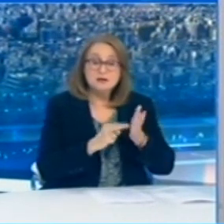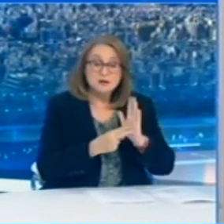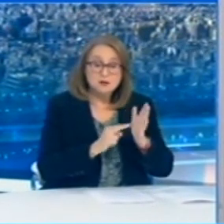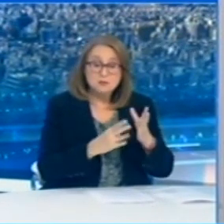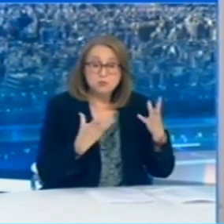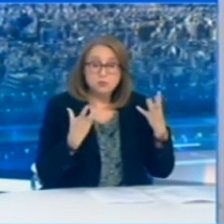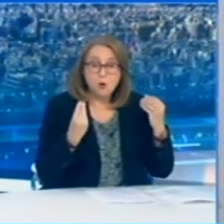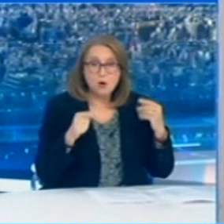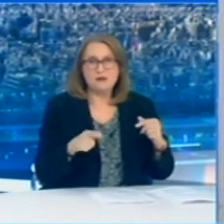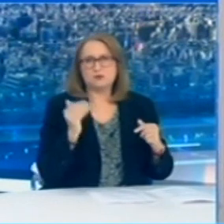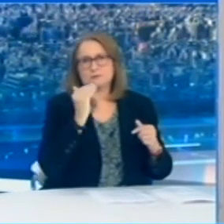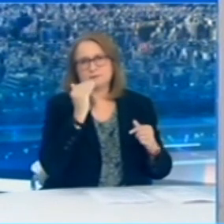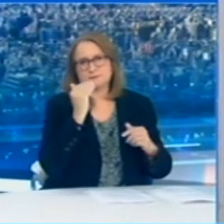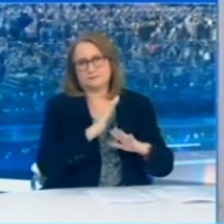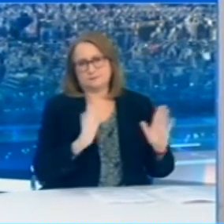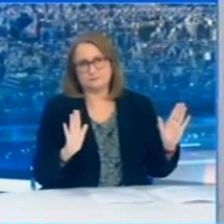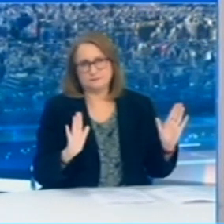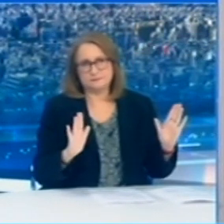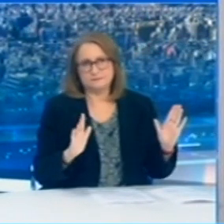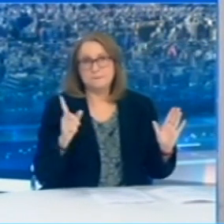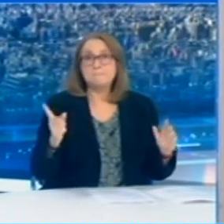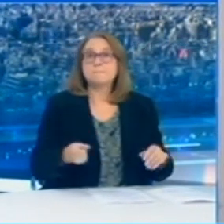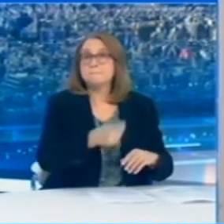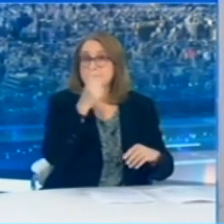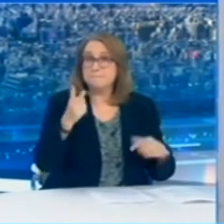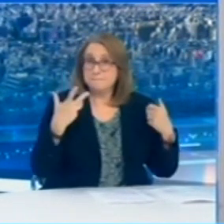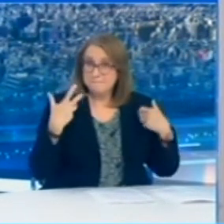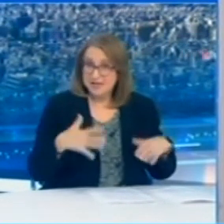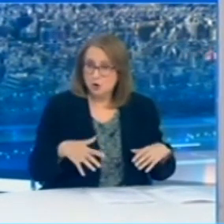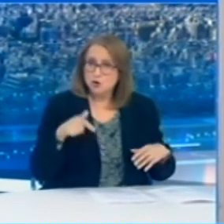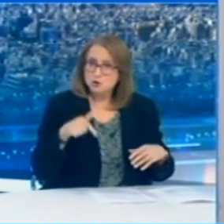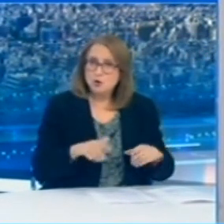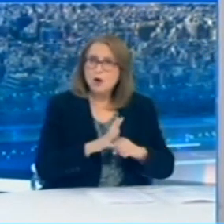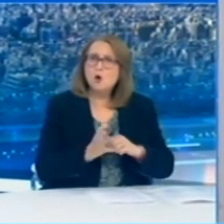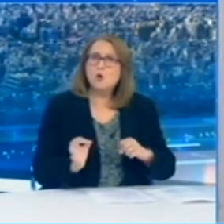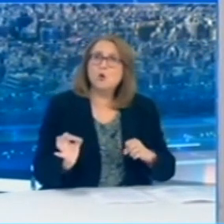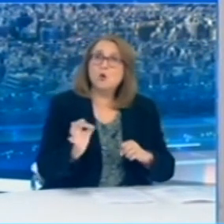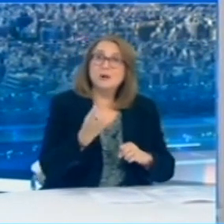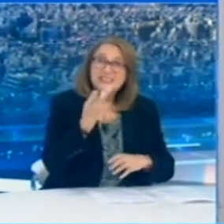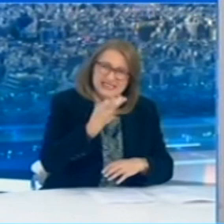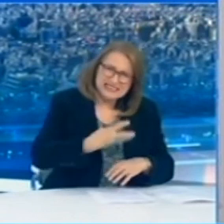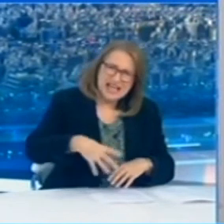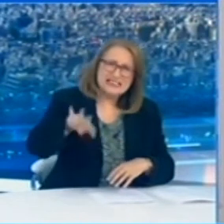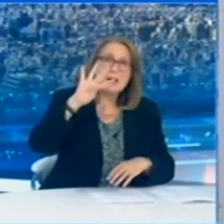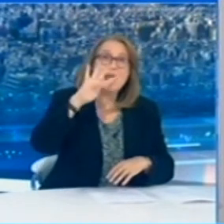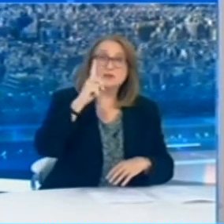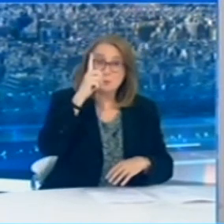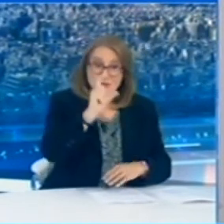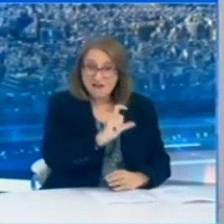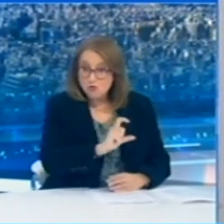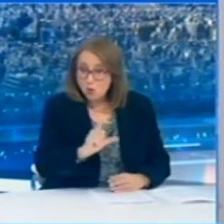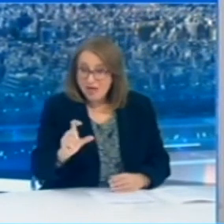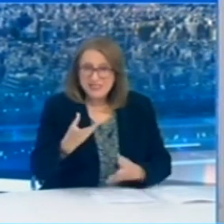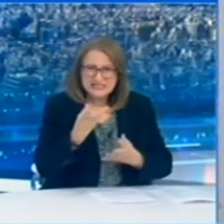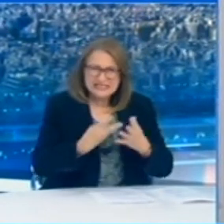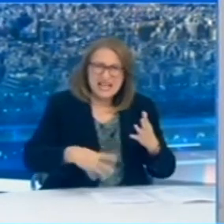θέτει σε συναγερμό. Αξίζει να σημειωθεί ότι στη Μύκονο ο αριθμός των ενεργών κρουσμάτων έχει τετραπλασιαστεί μέσα σε μια εβδομάδα,